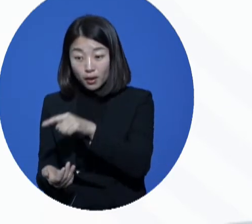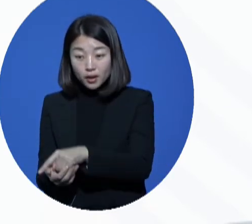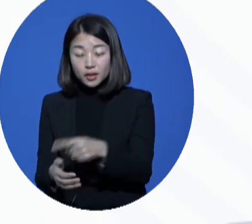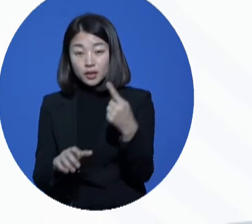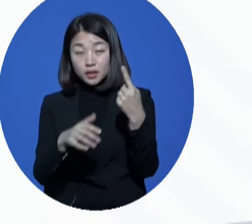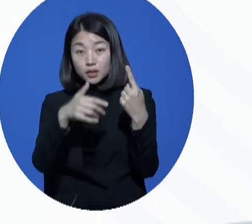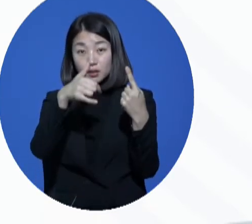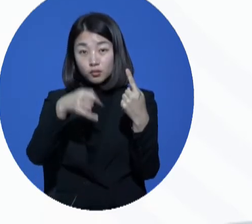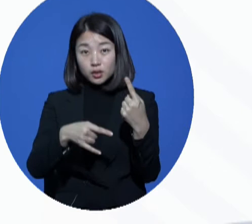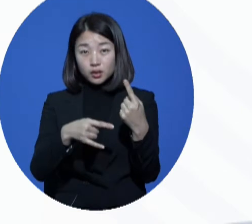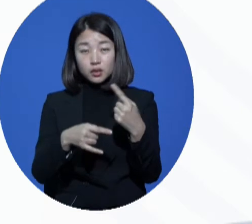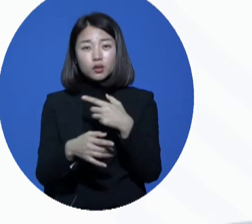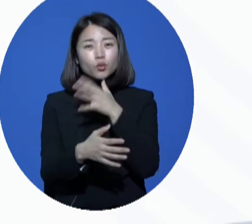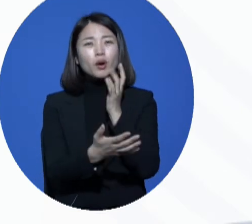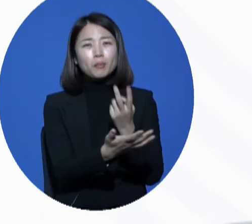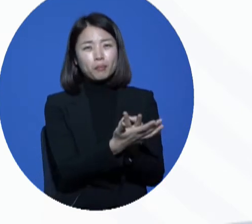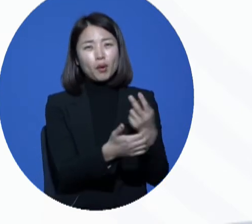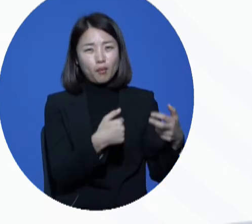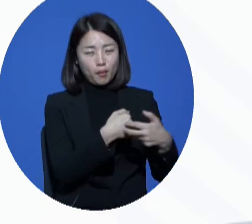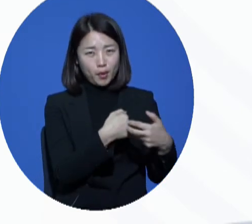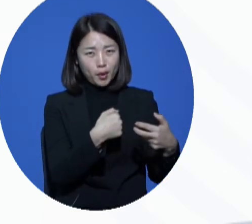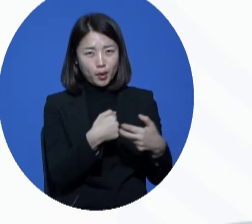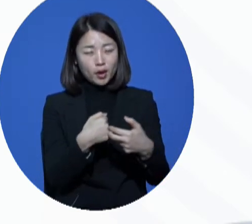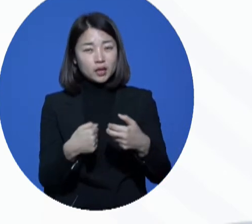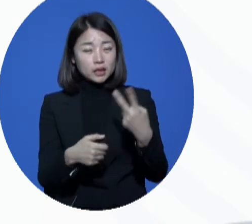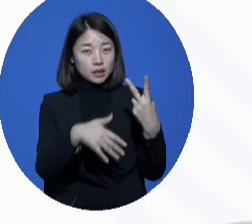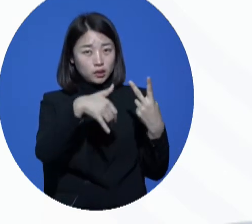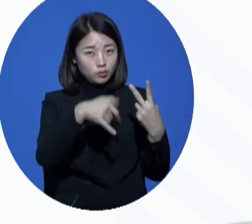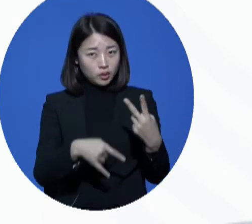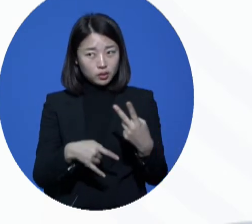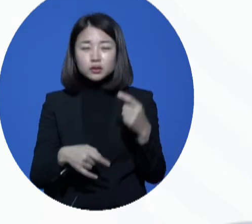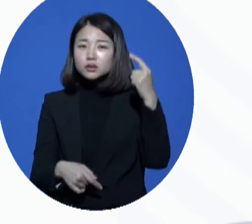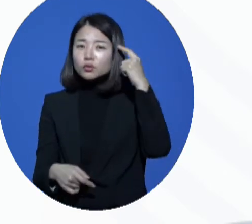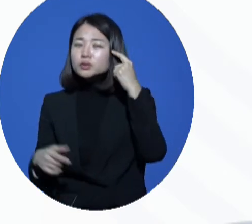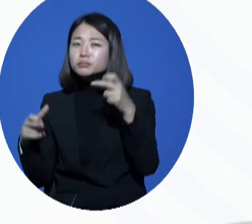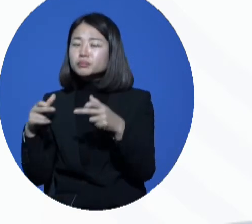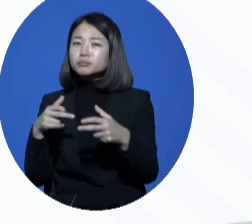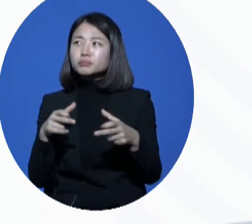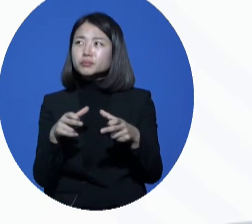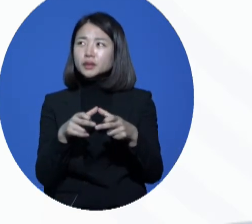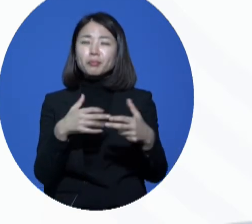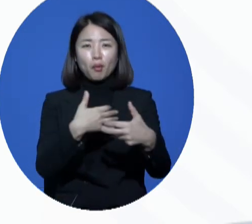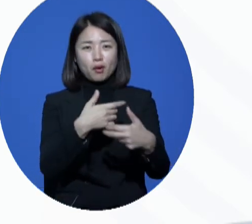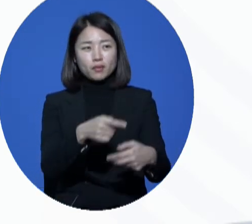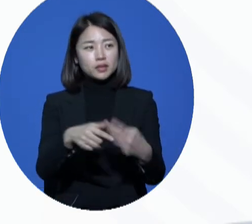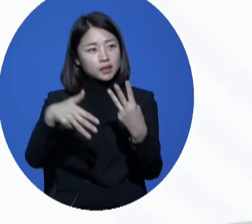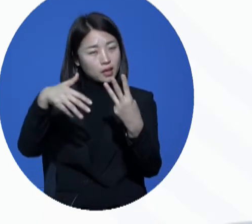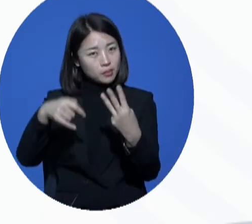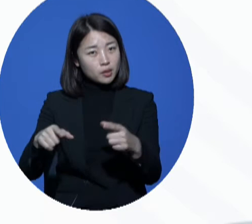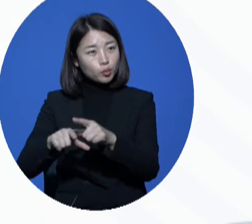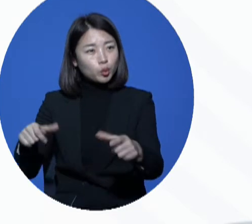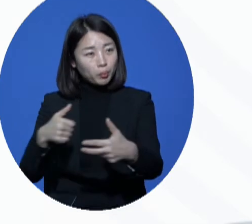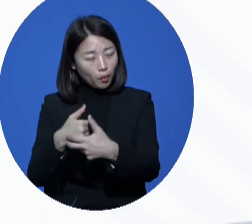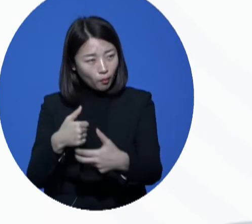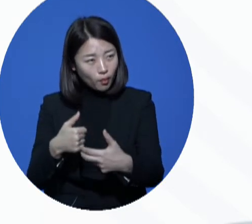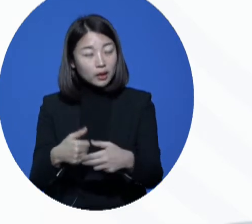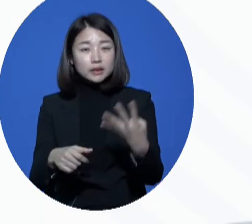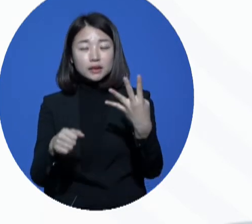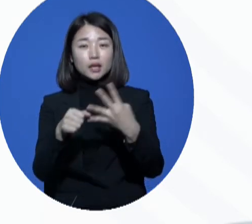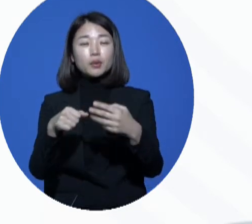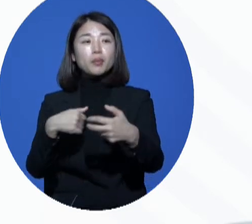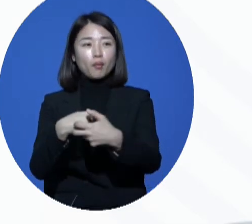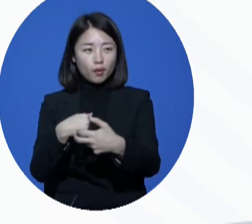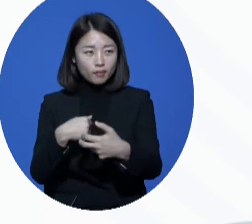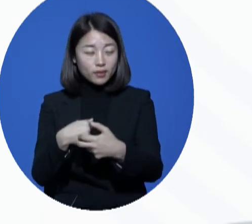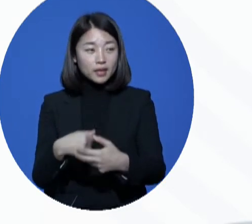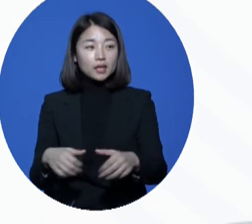1위가 요양병원이었고요. 2위가 폐쇄병동 형태의 의료기관, 정신병원, 그리고 3위가 일반 의료기관, 4위가 종합병원,